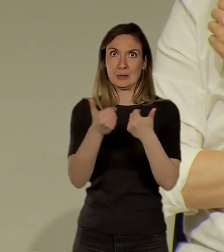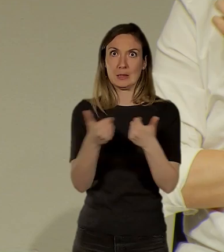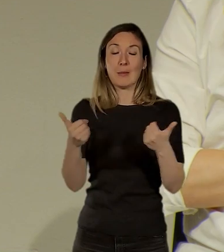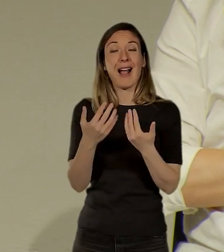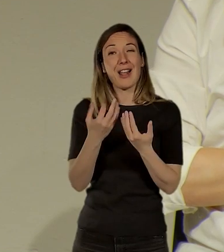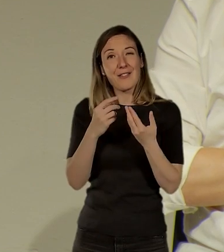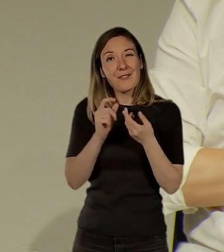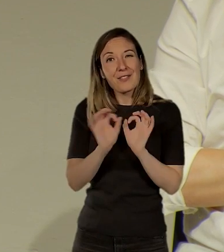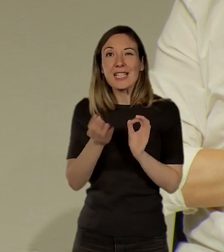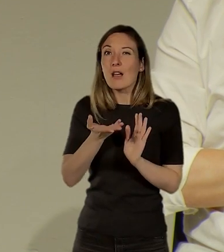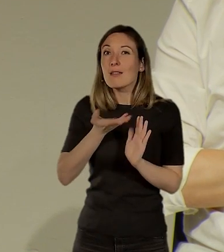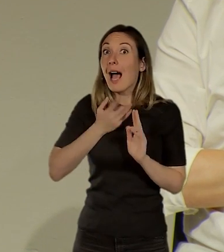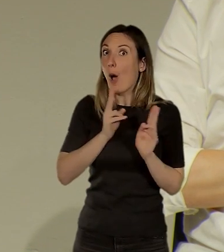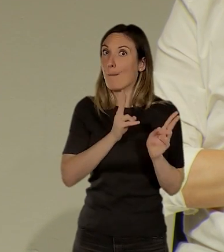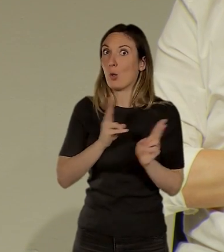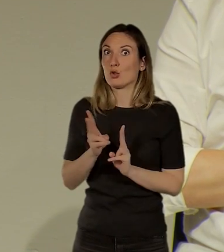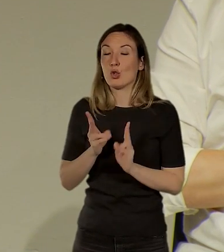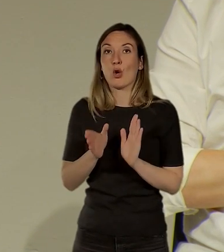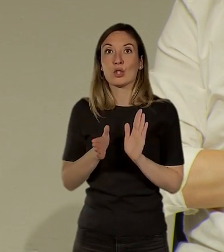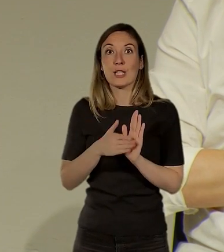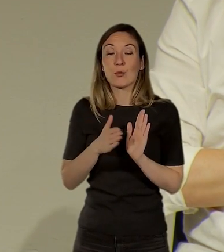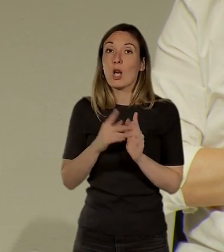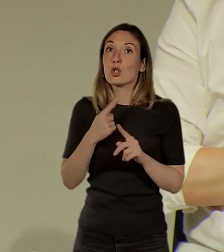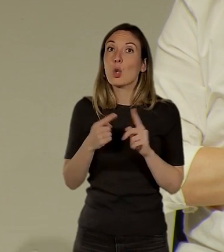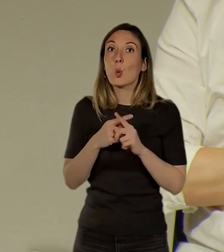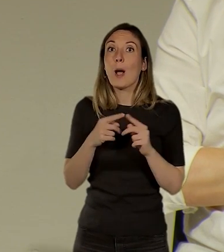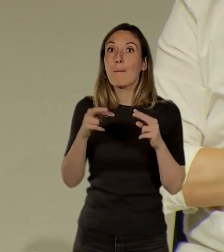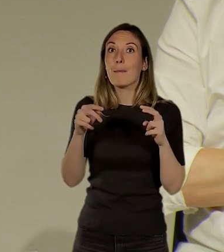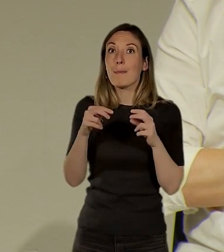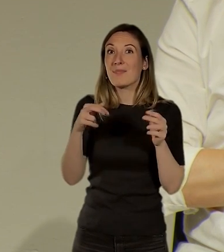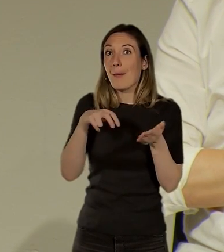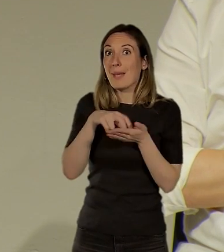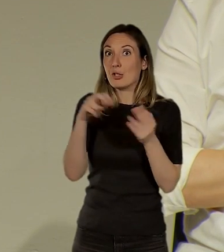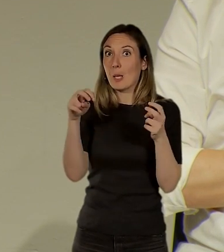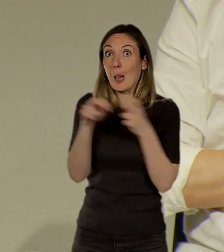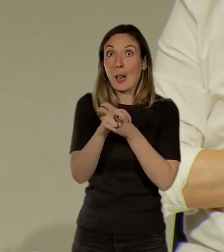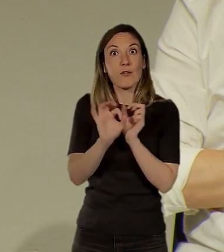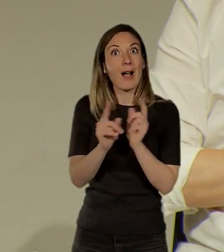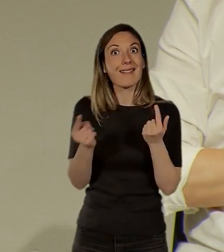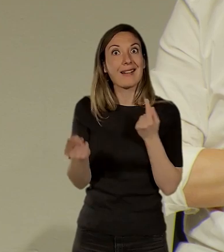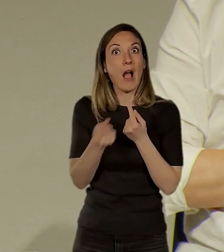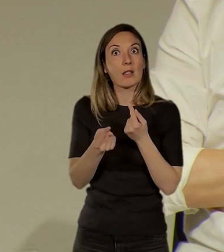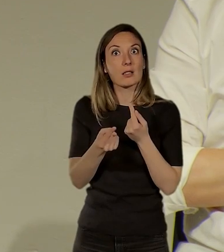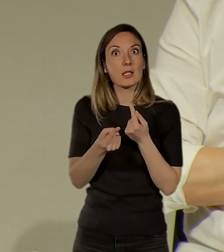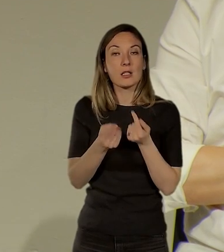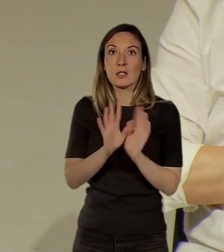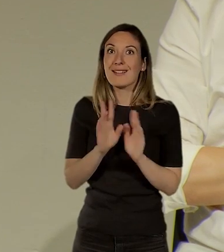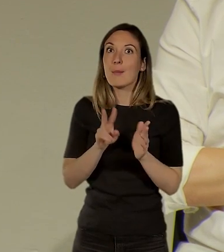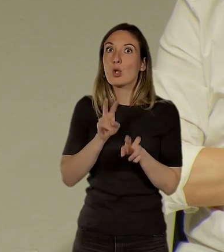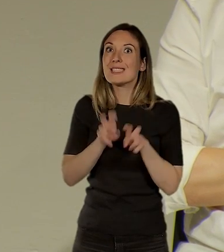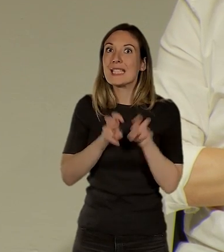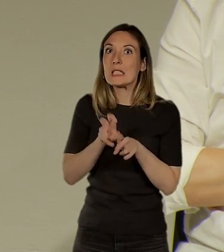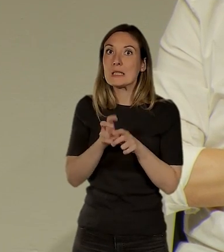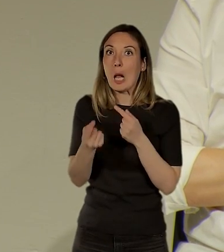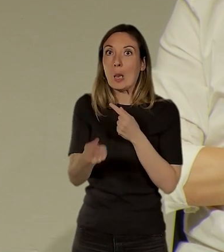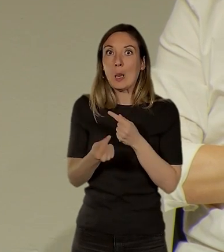určitou formu jakoby zkrácení si cesty, ať už pro pěší nebo pro cyklisty,